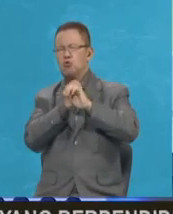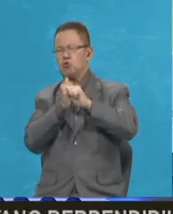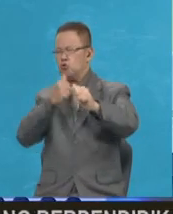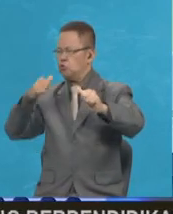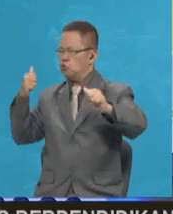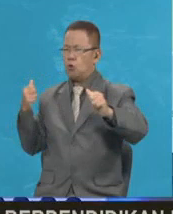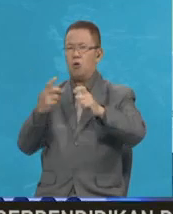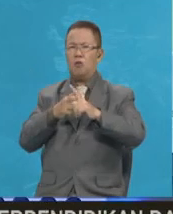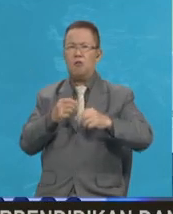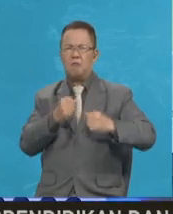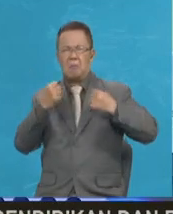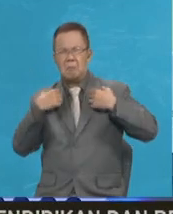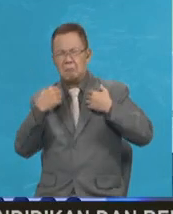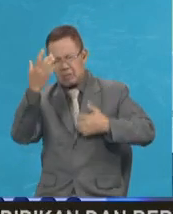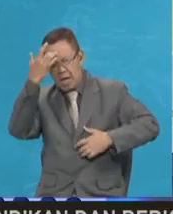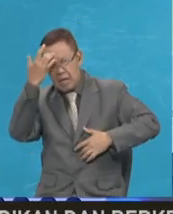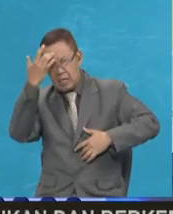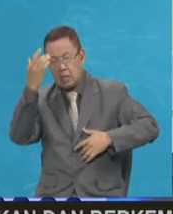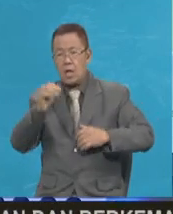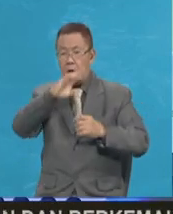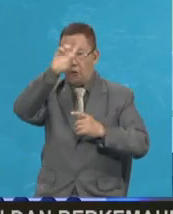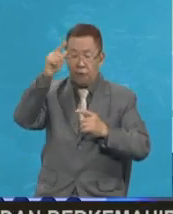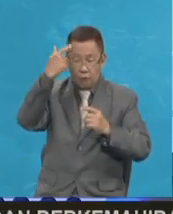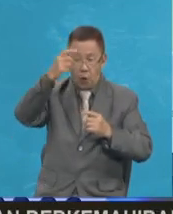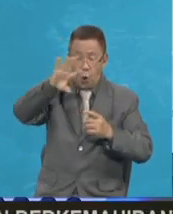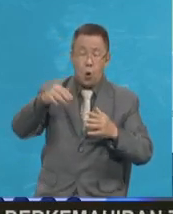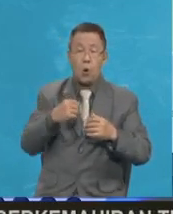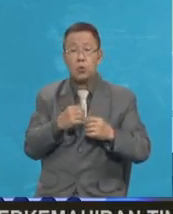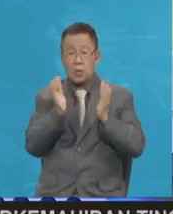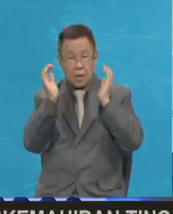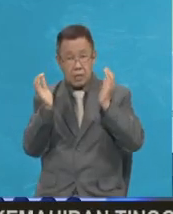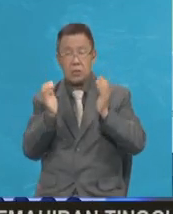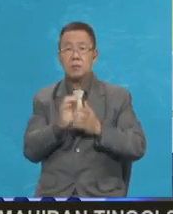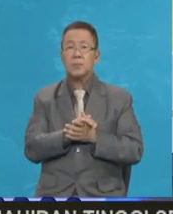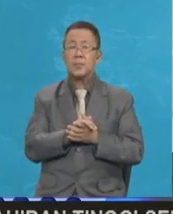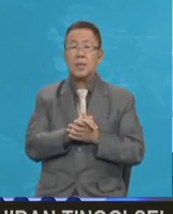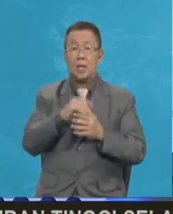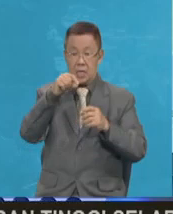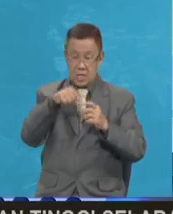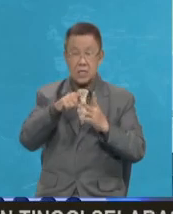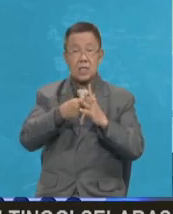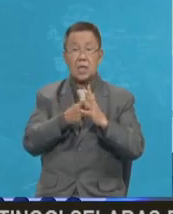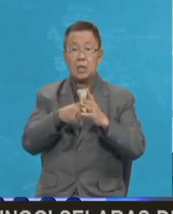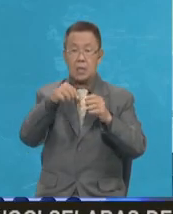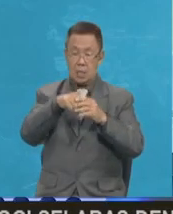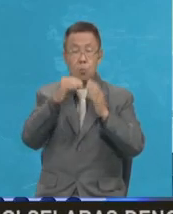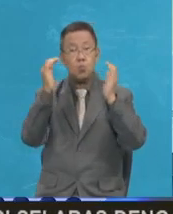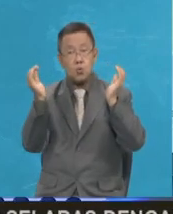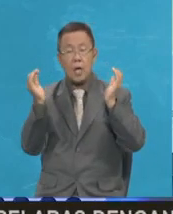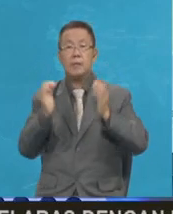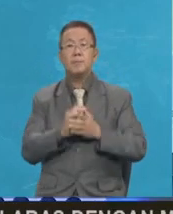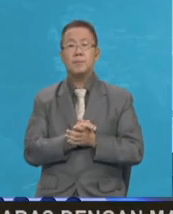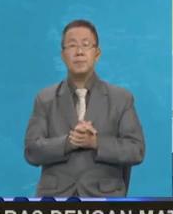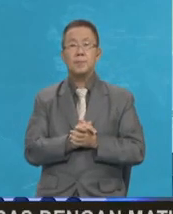doa harian dan doa keselamatan negara juga merupakan salah satu usaha utama yang dilaksanakan di negara Brunei